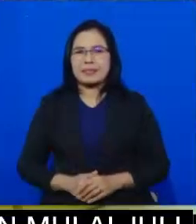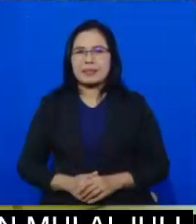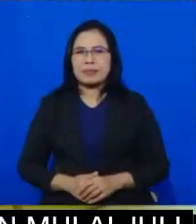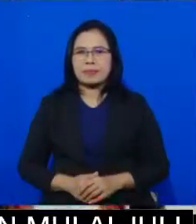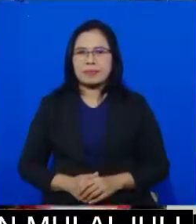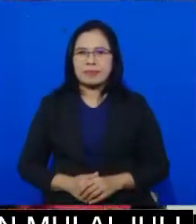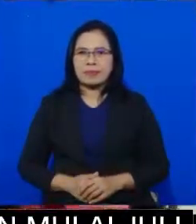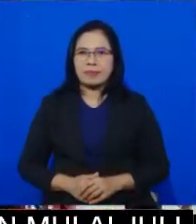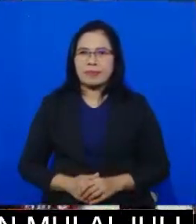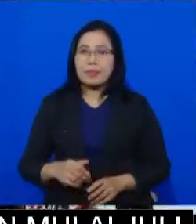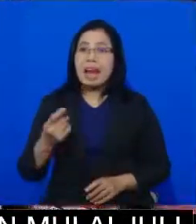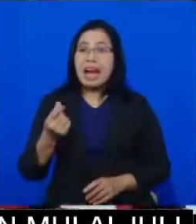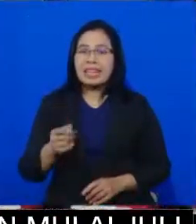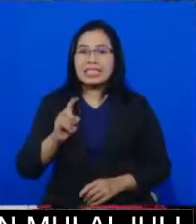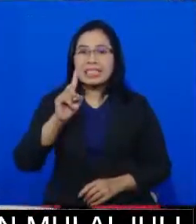Harga